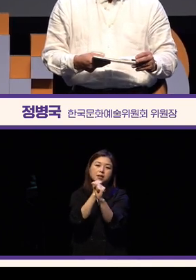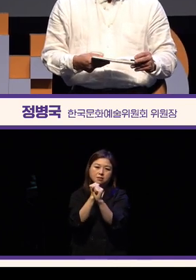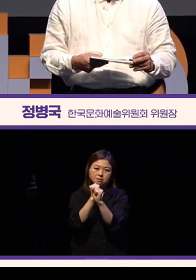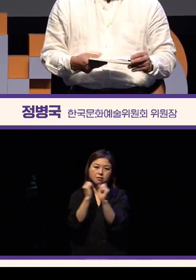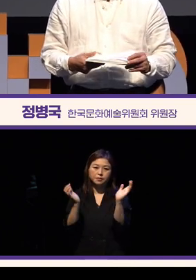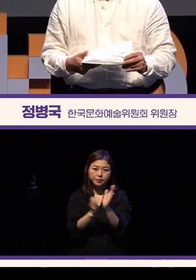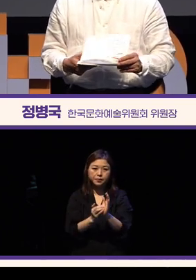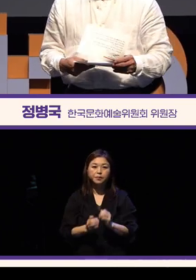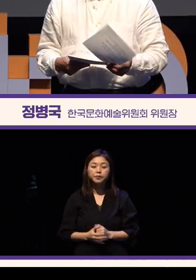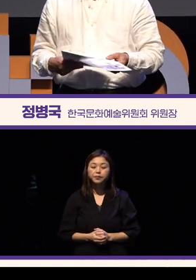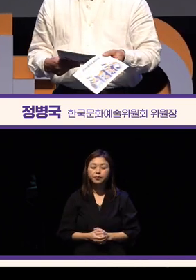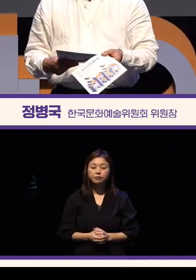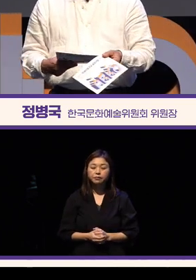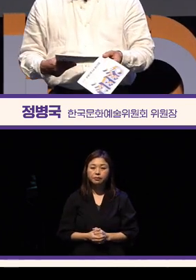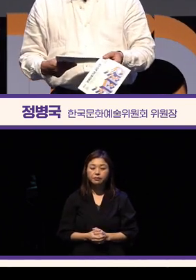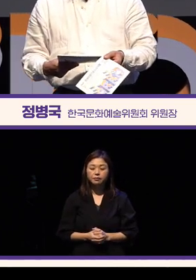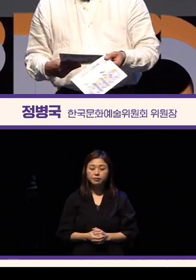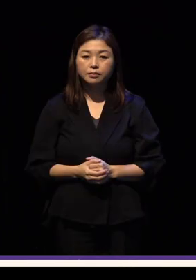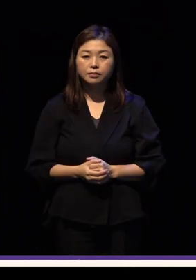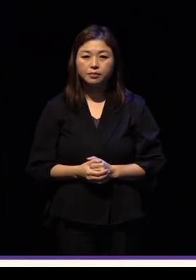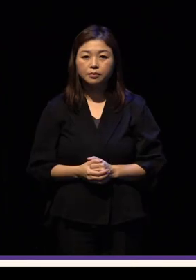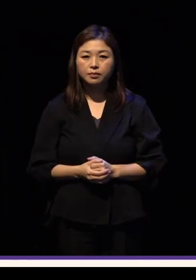해보았습니다.